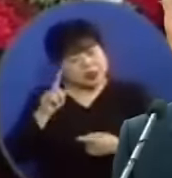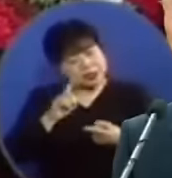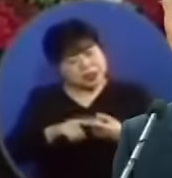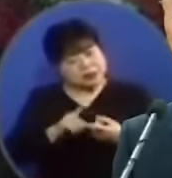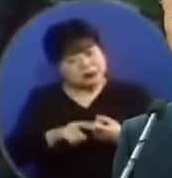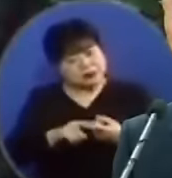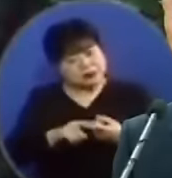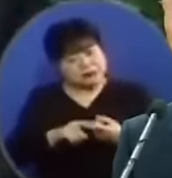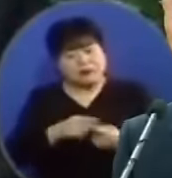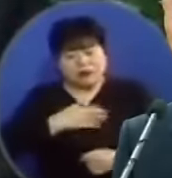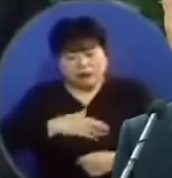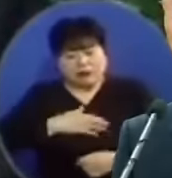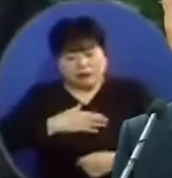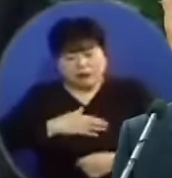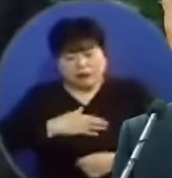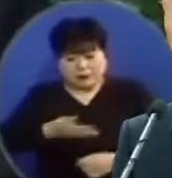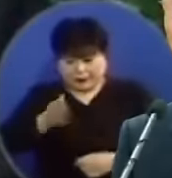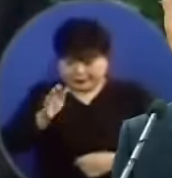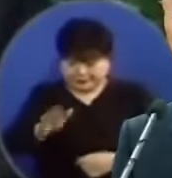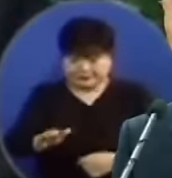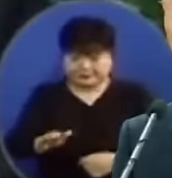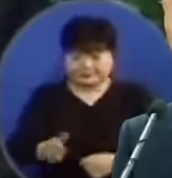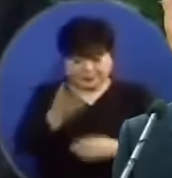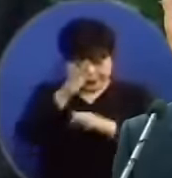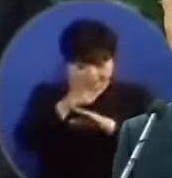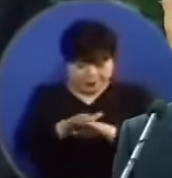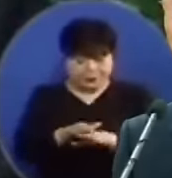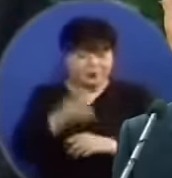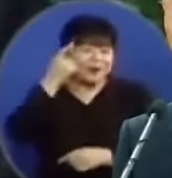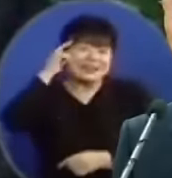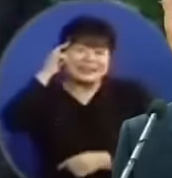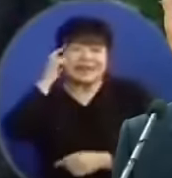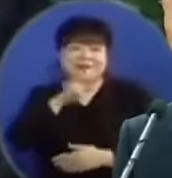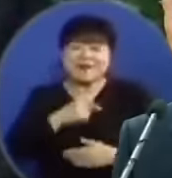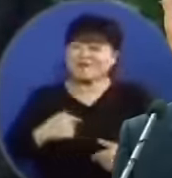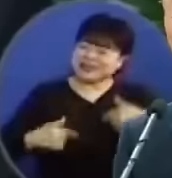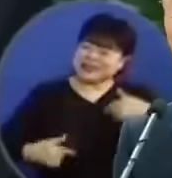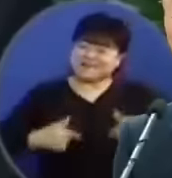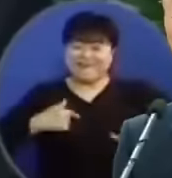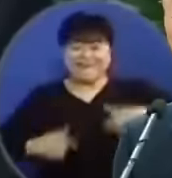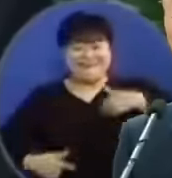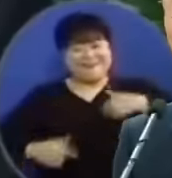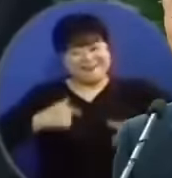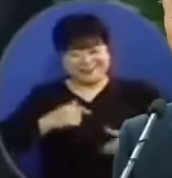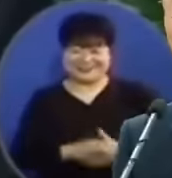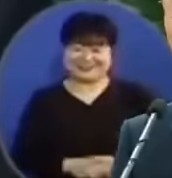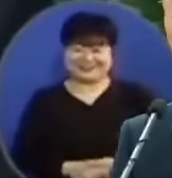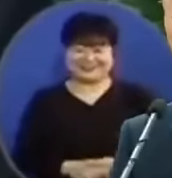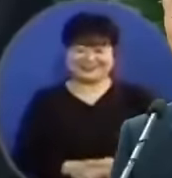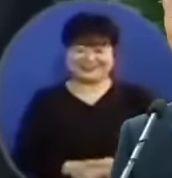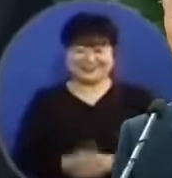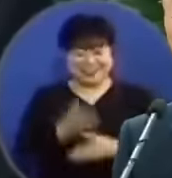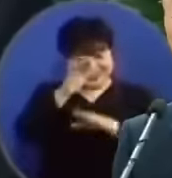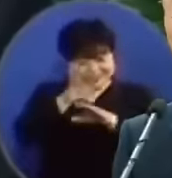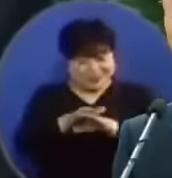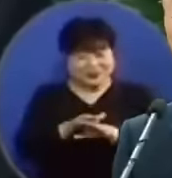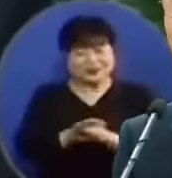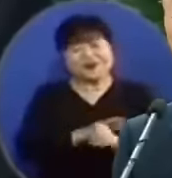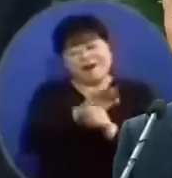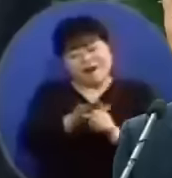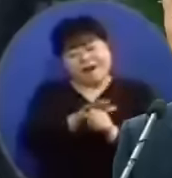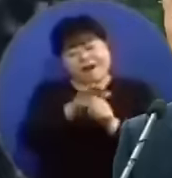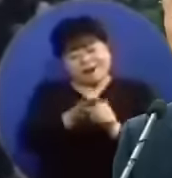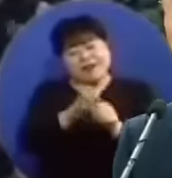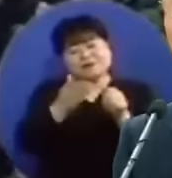스스로 알고 있지만은 우리 성도들만 생각하면 마음이 기쁘지는 것입니다. 성도들이 그렇게 사랑스러울